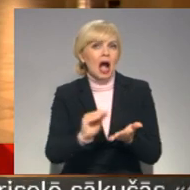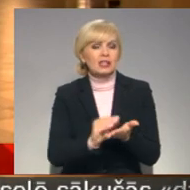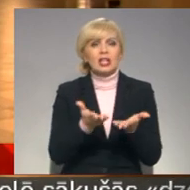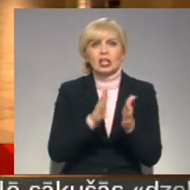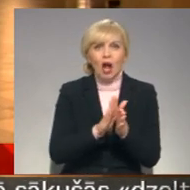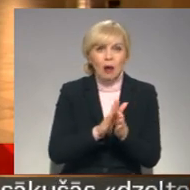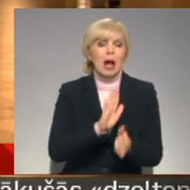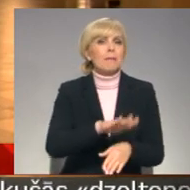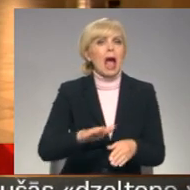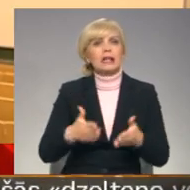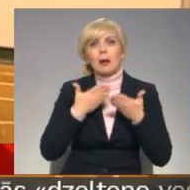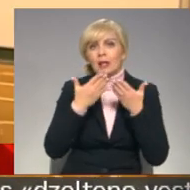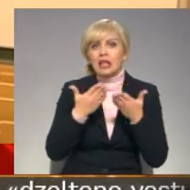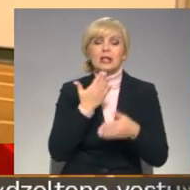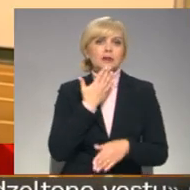valodā tiek lasītas pasakas.